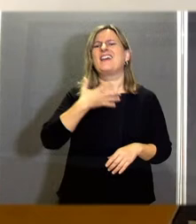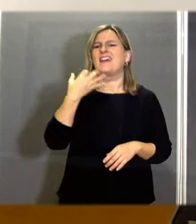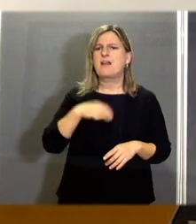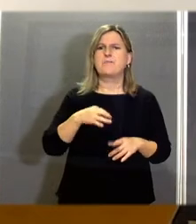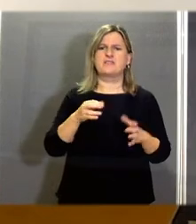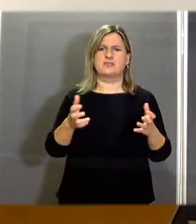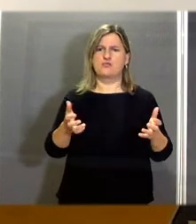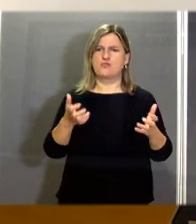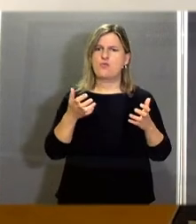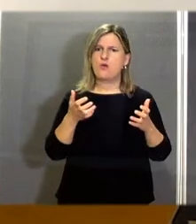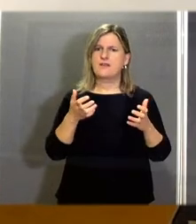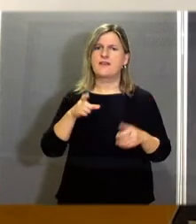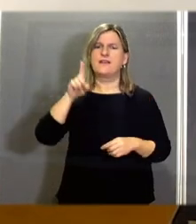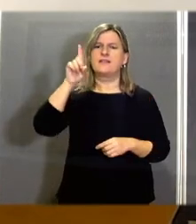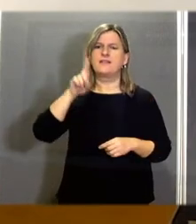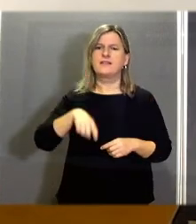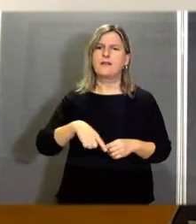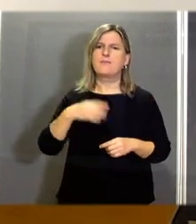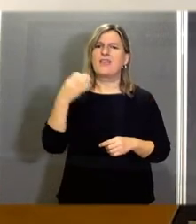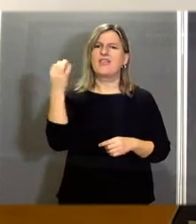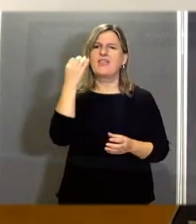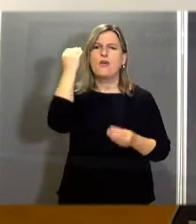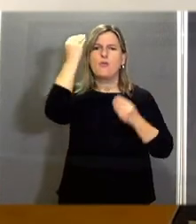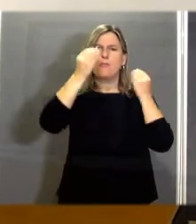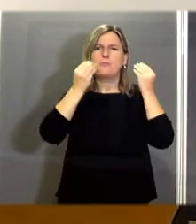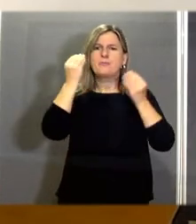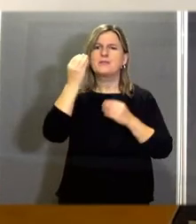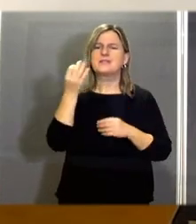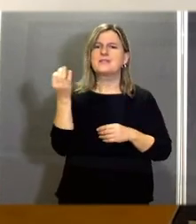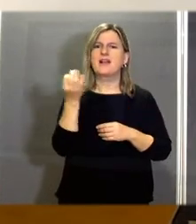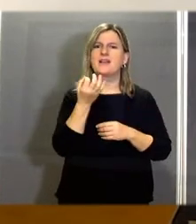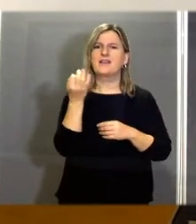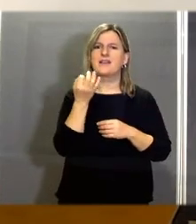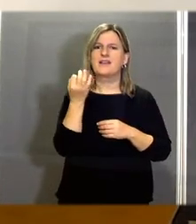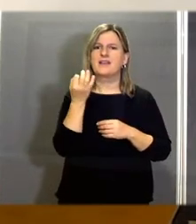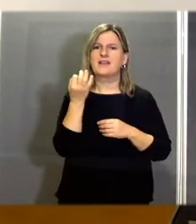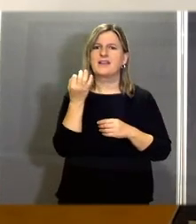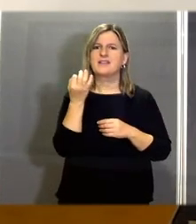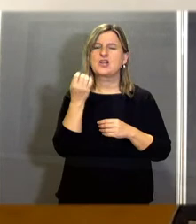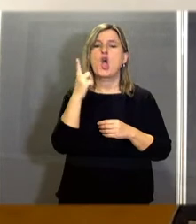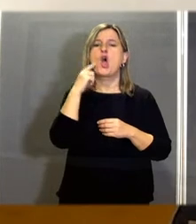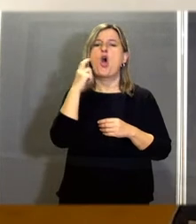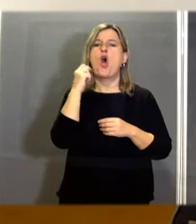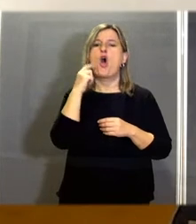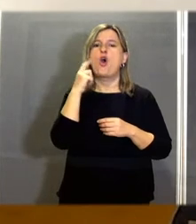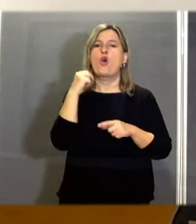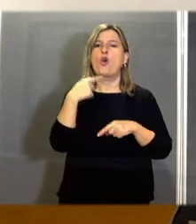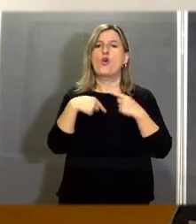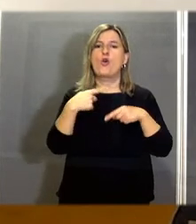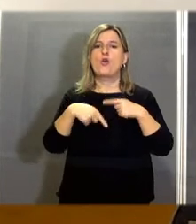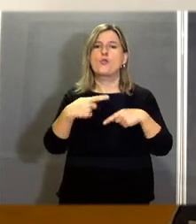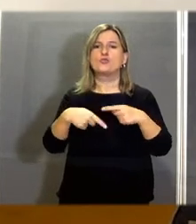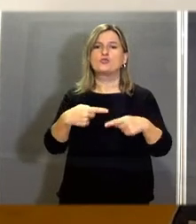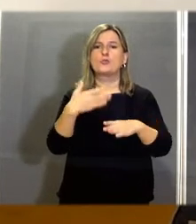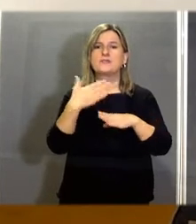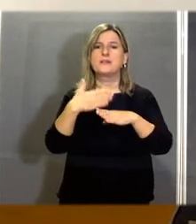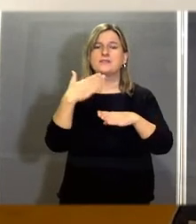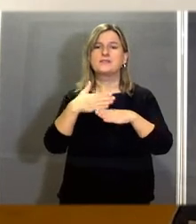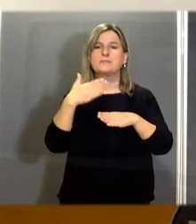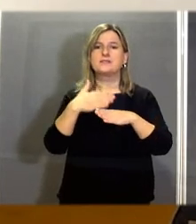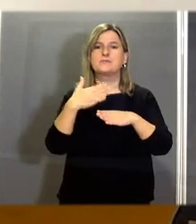de guanyar i també trencar les inèrcies que ens porten a